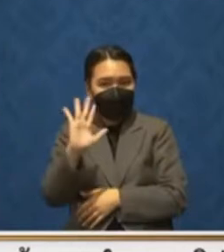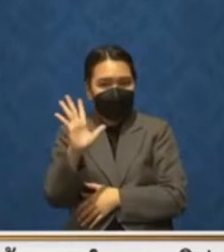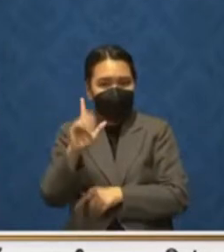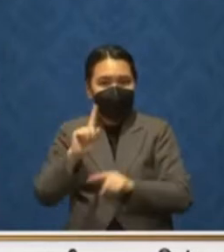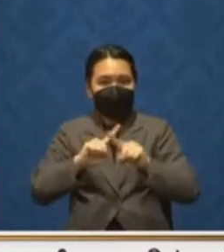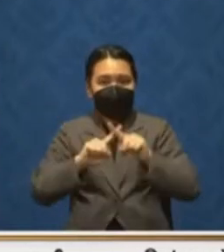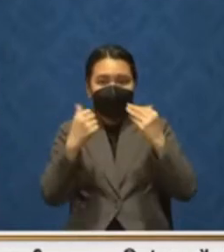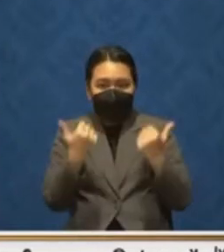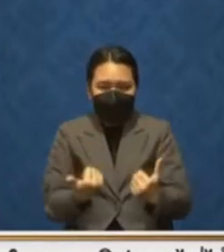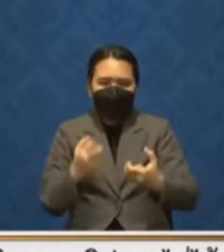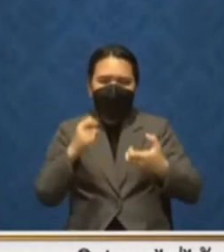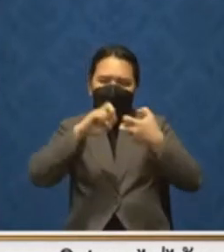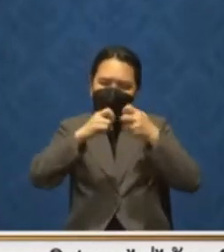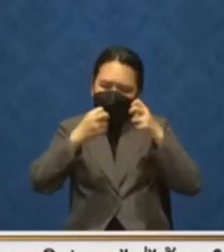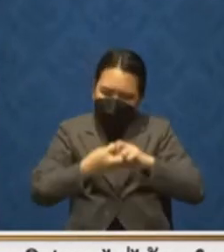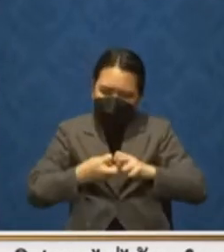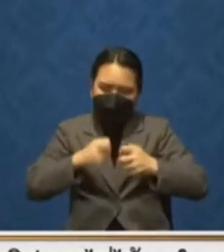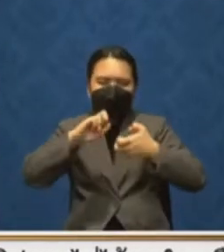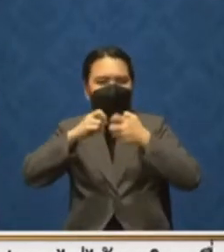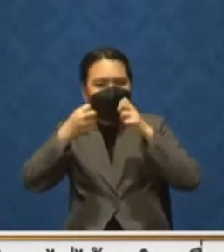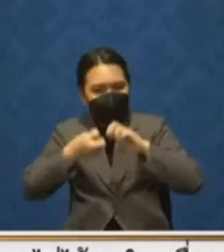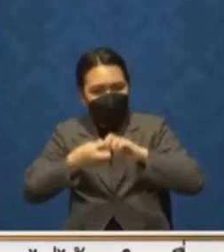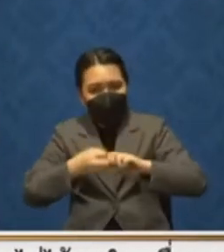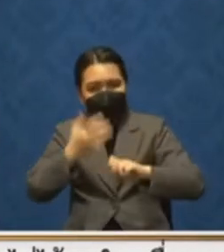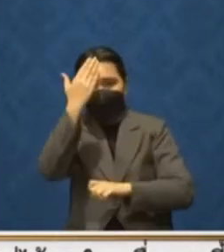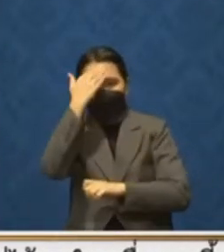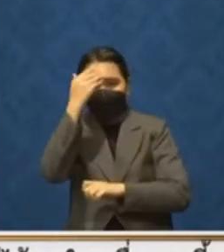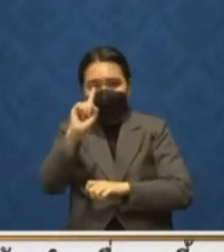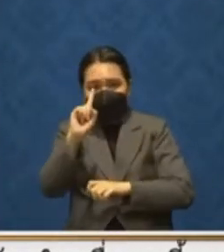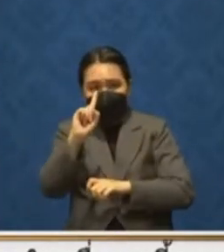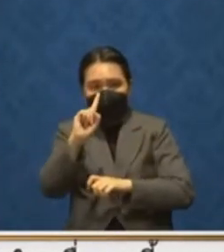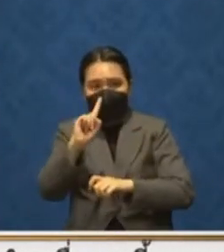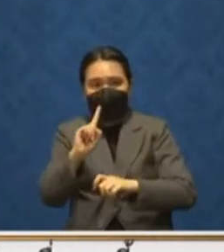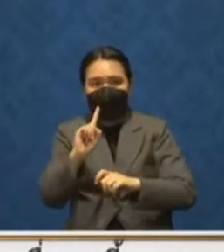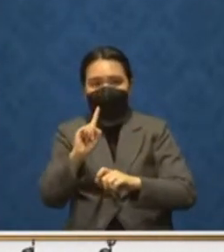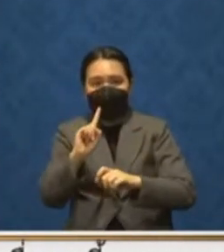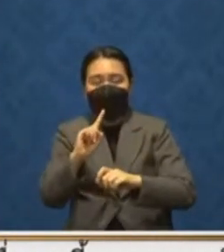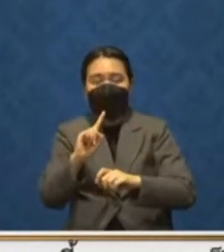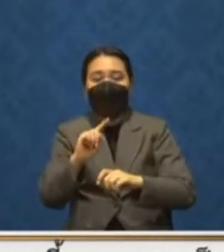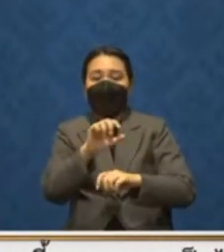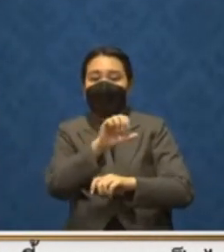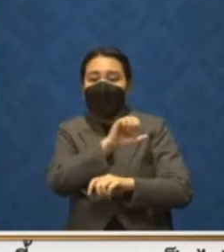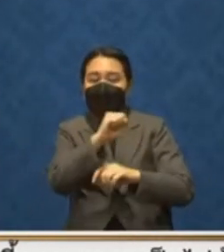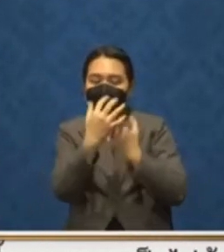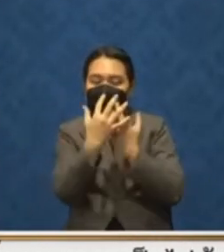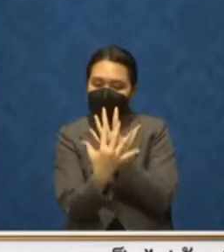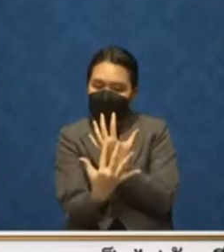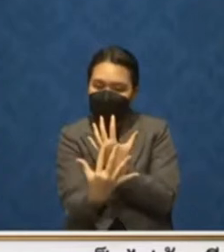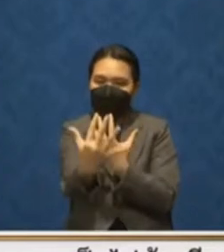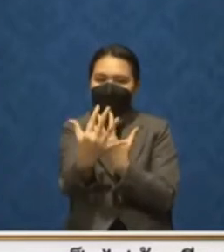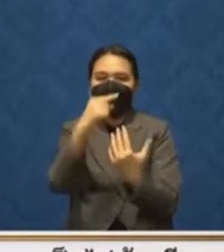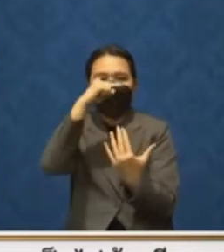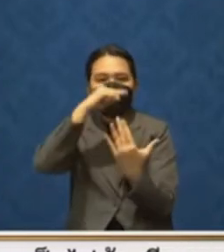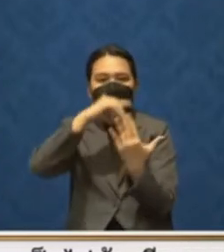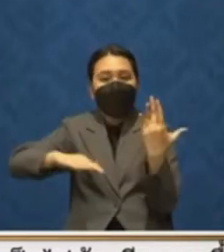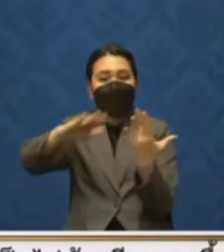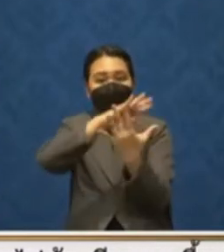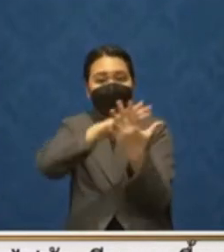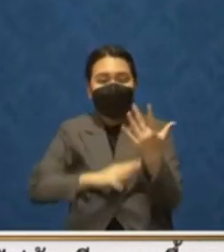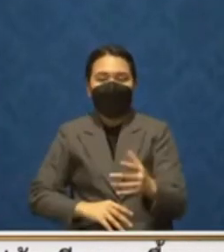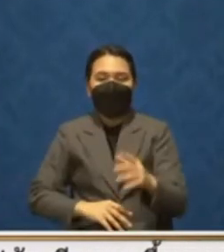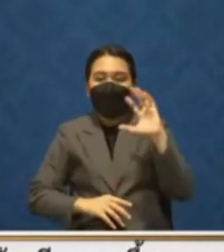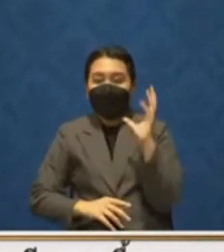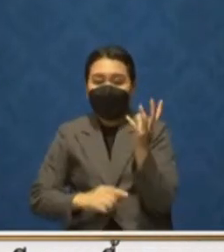ซอมบี้ดูคลิปเต็มลิขิตที่คนในห้องนี้คนในประเทศนี้และคนทั้งโลกไม่เคยเจอมา